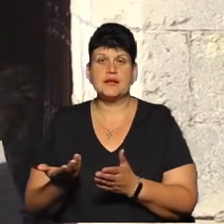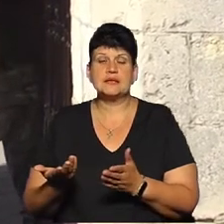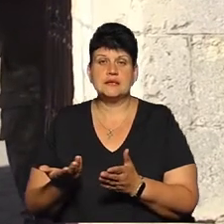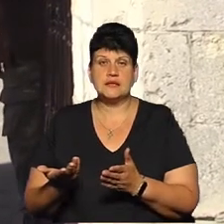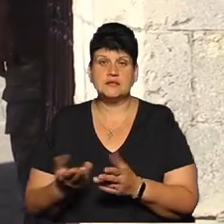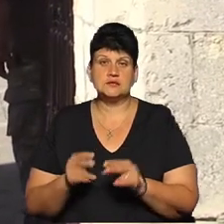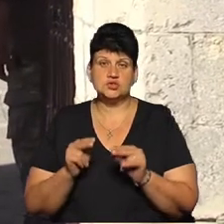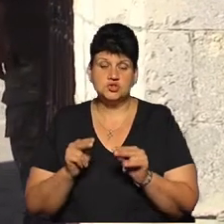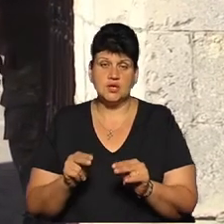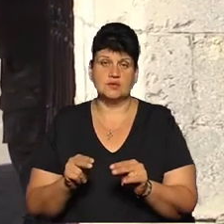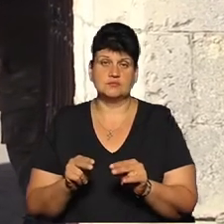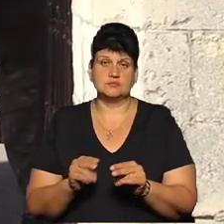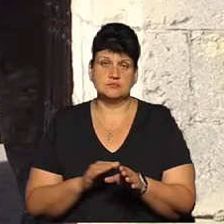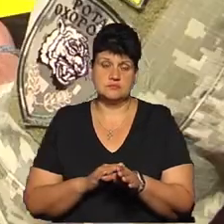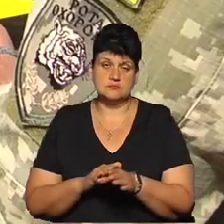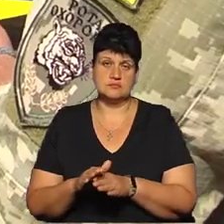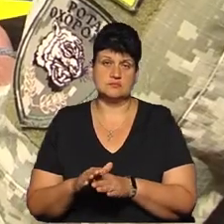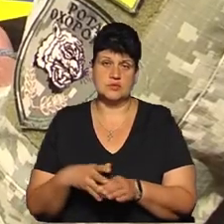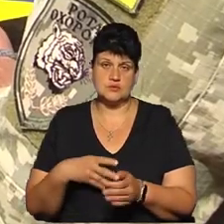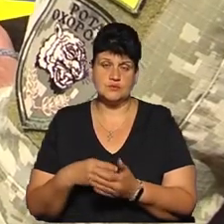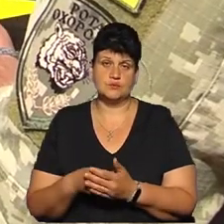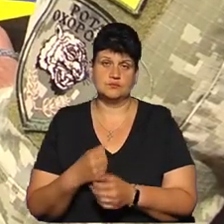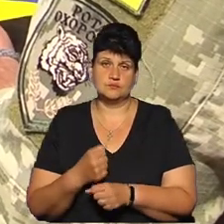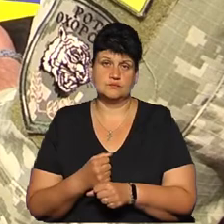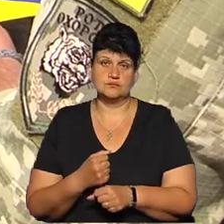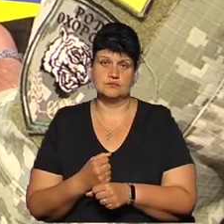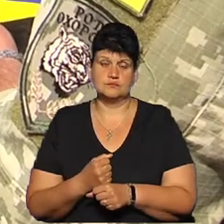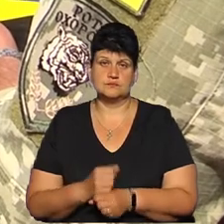сумлінно ніс свою службу.